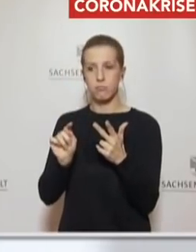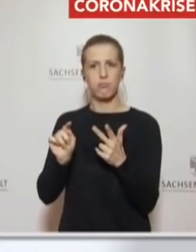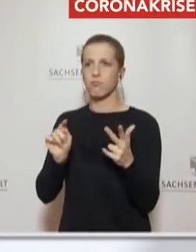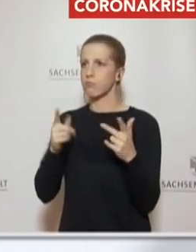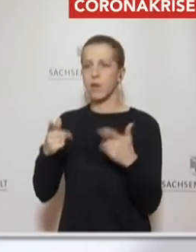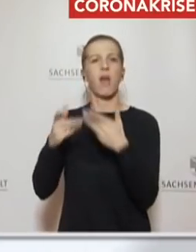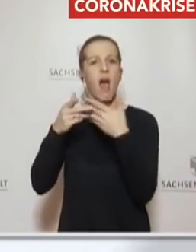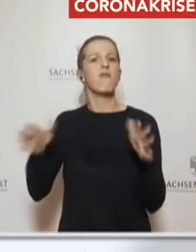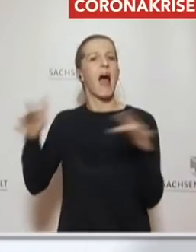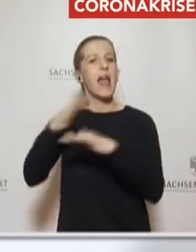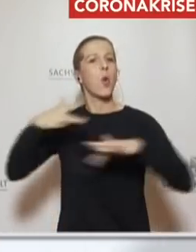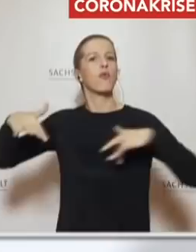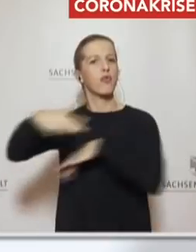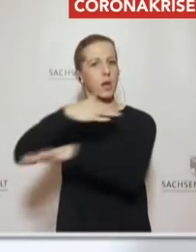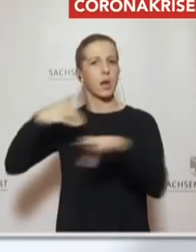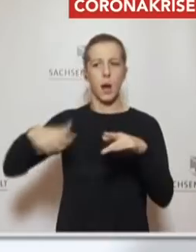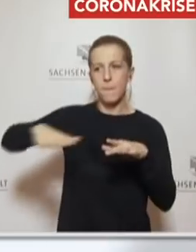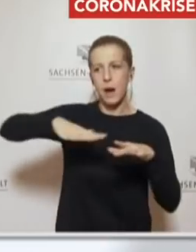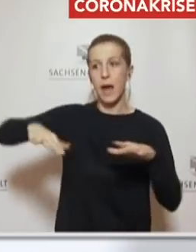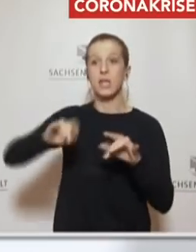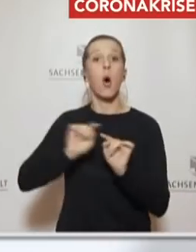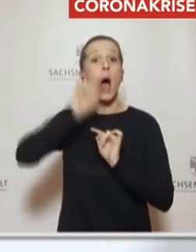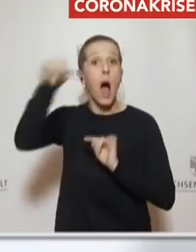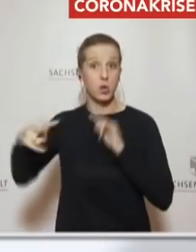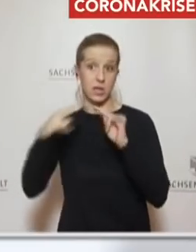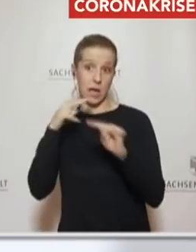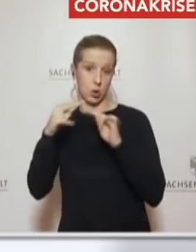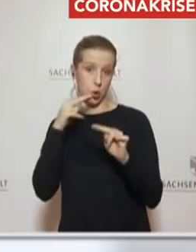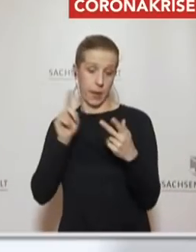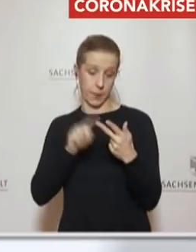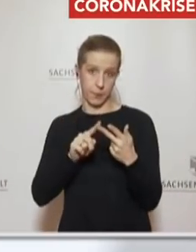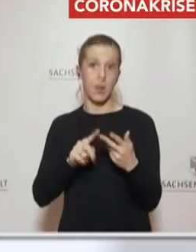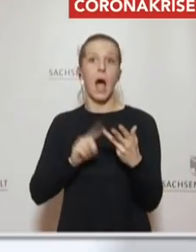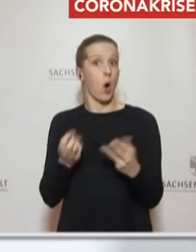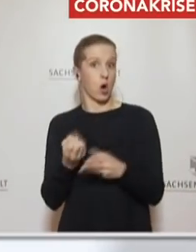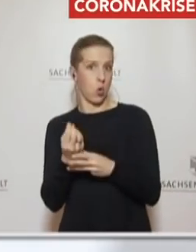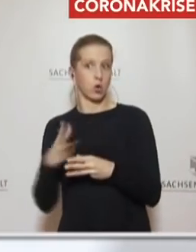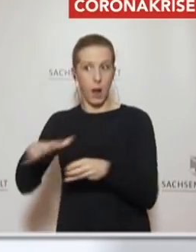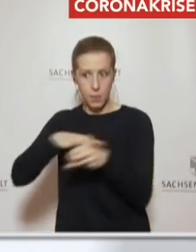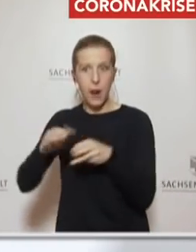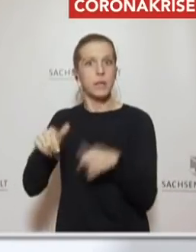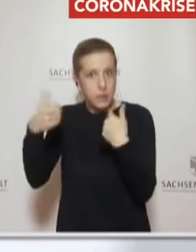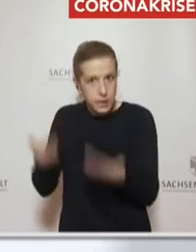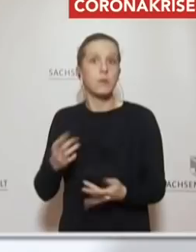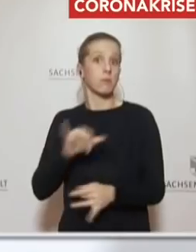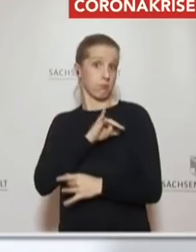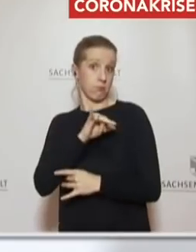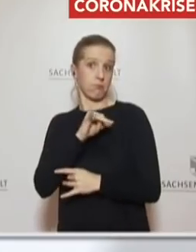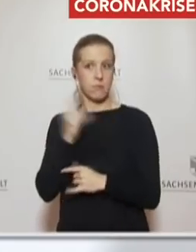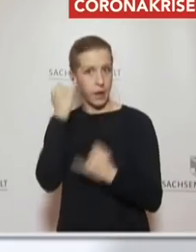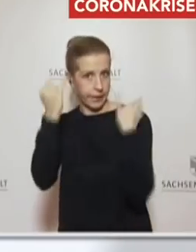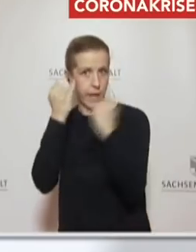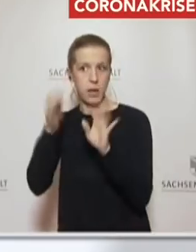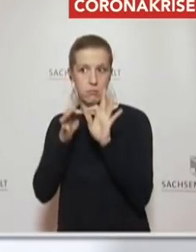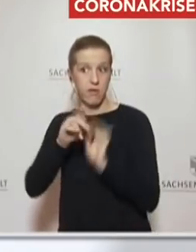im Freiluftbereich beziehungsweise in der Außengastronomie, im kulturellen Bereich vor allen Dingen, da gibt es interessante Projektideen